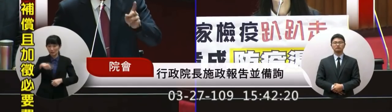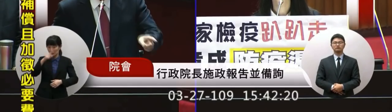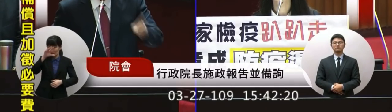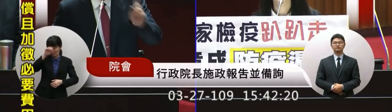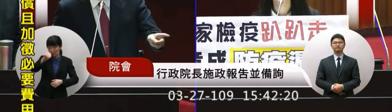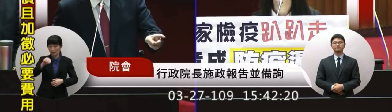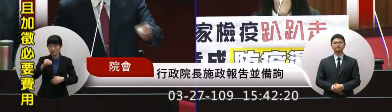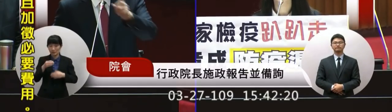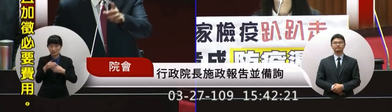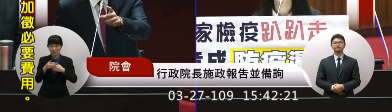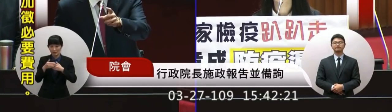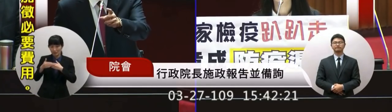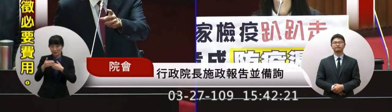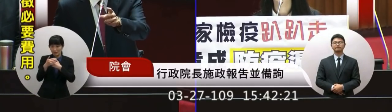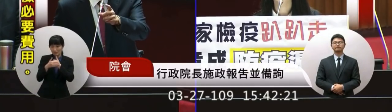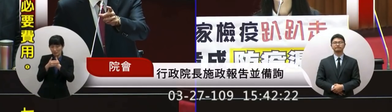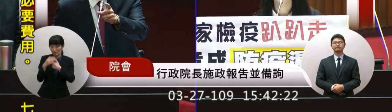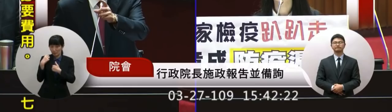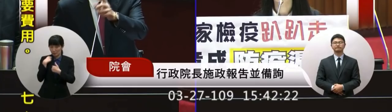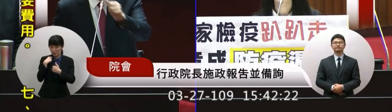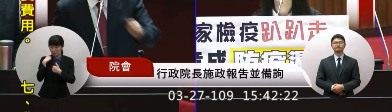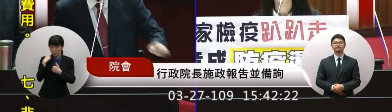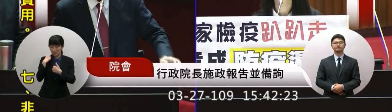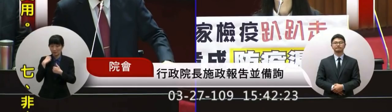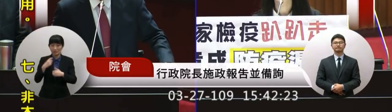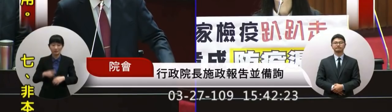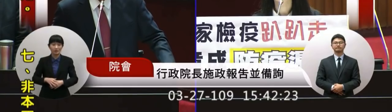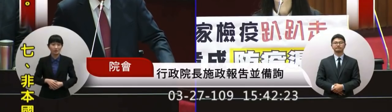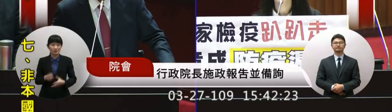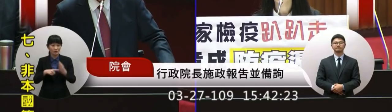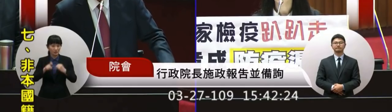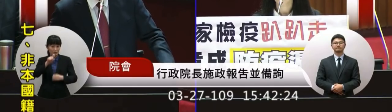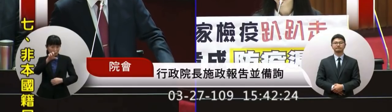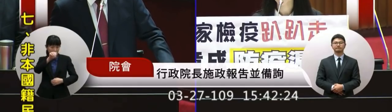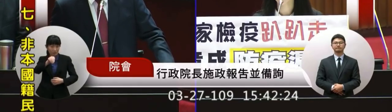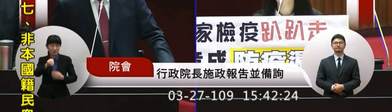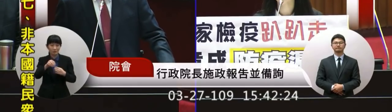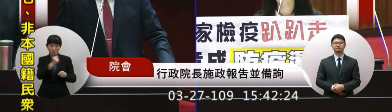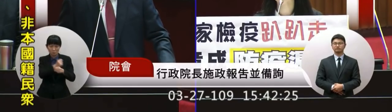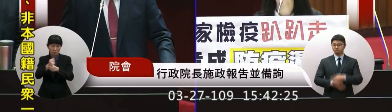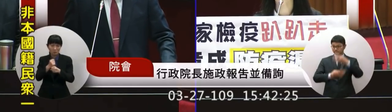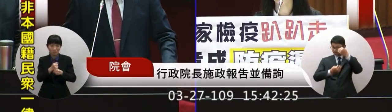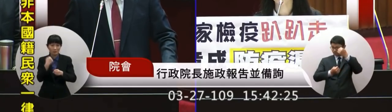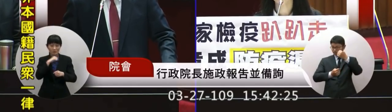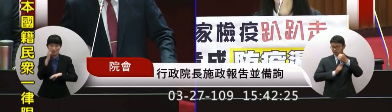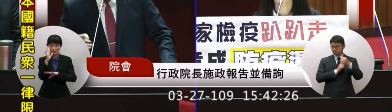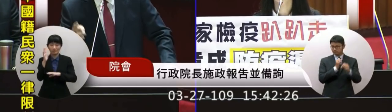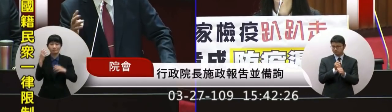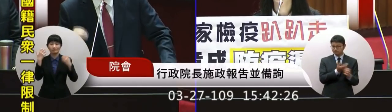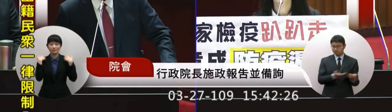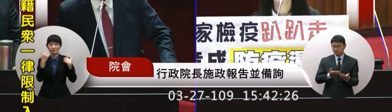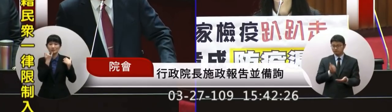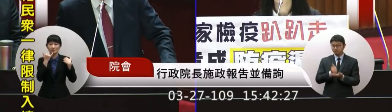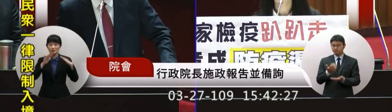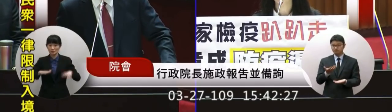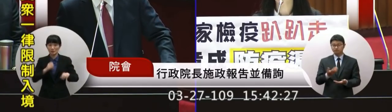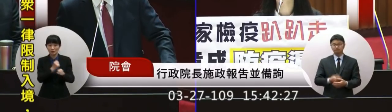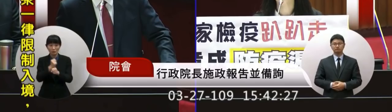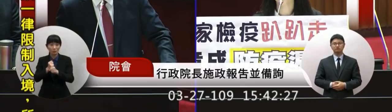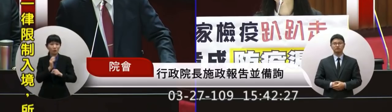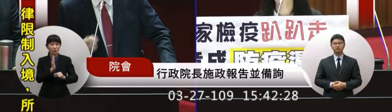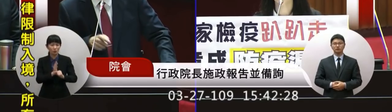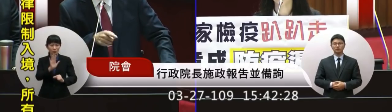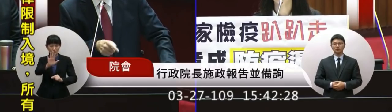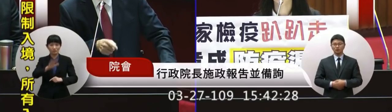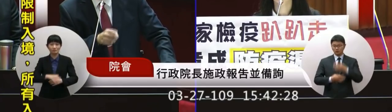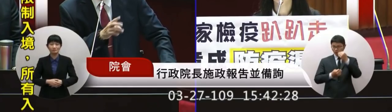的隔离衣100万件，防护衣那个10万件，那个国内可以来处理。 什么时候可以生产出来？ 这个现在有在生产了。 最